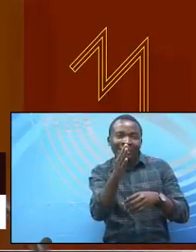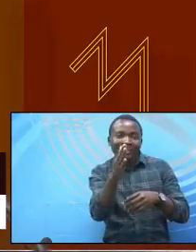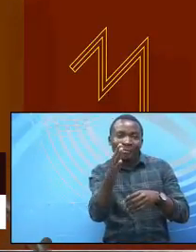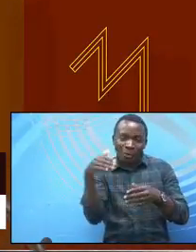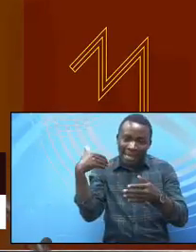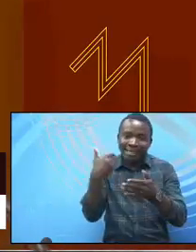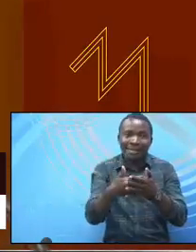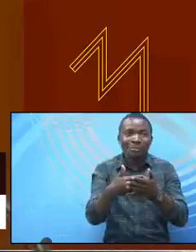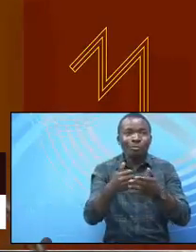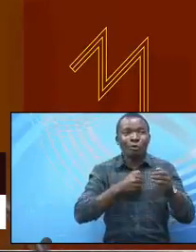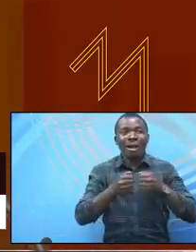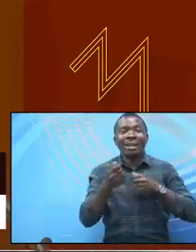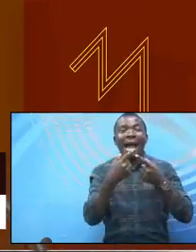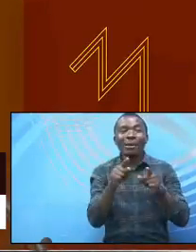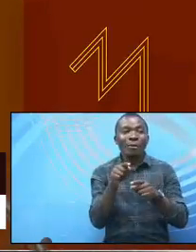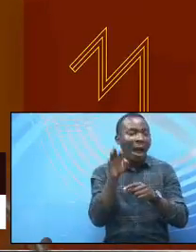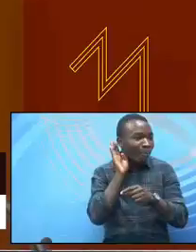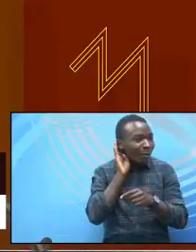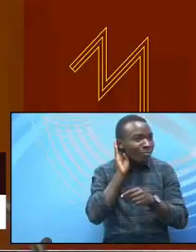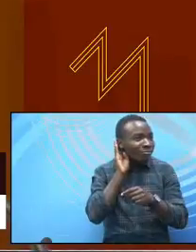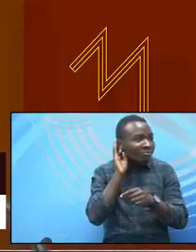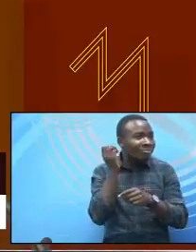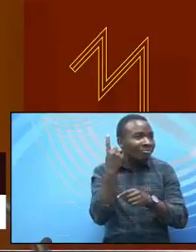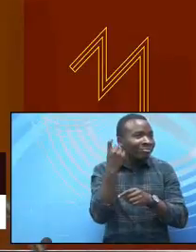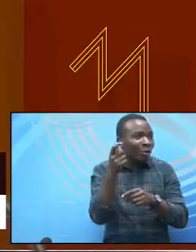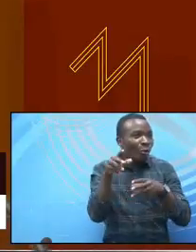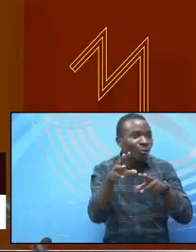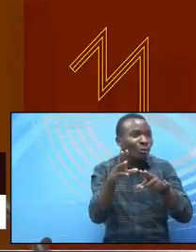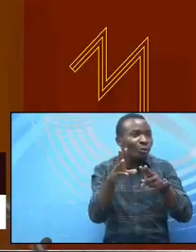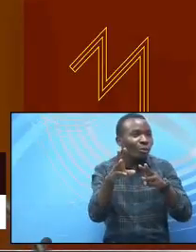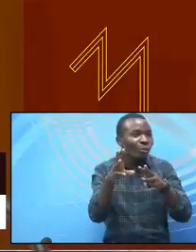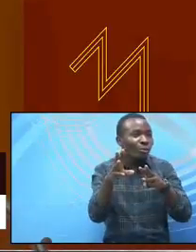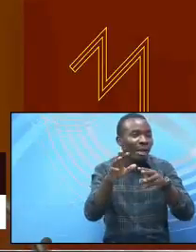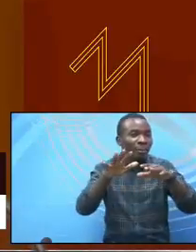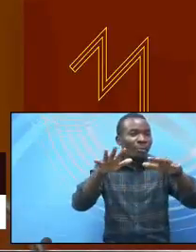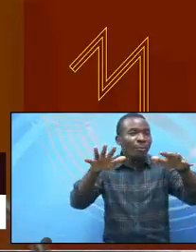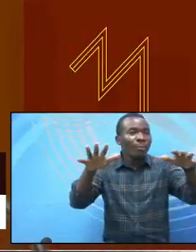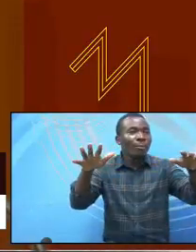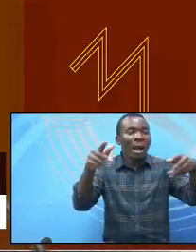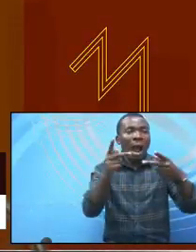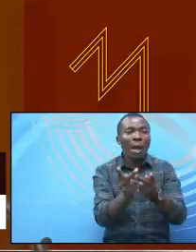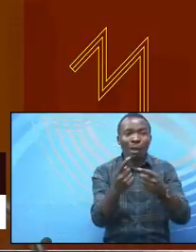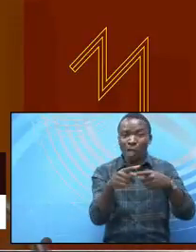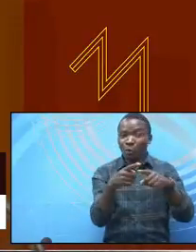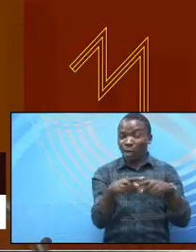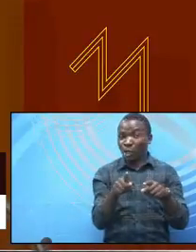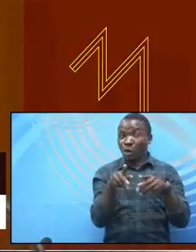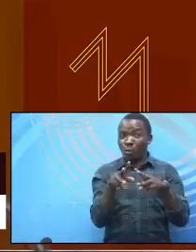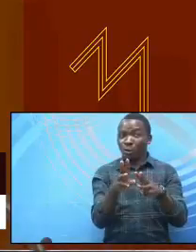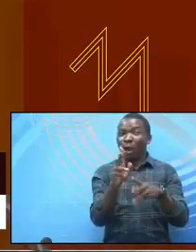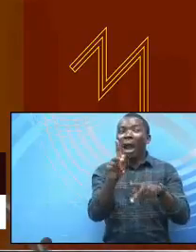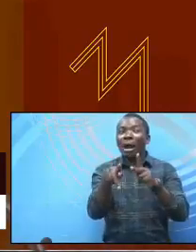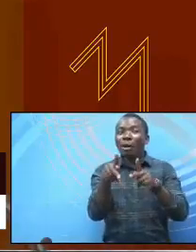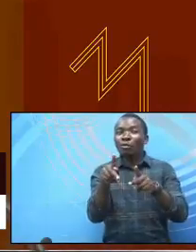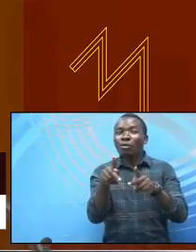Rwanda ariko amakuru twagiye twumva uburyo cyagiye gikwirakwira hirya no hino uburyo abantu